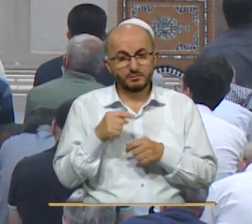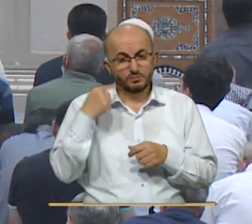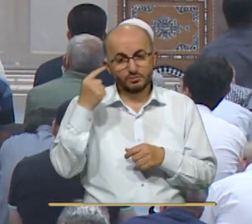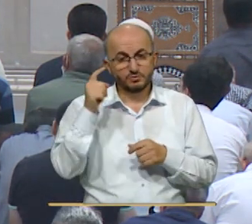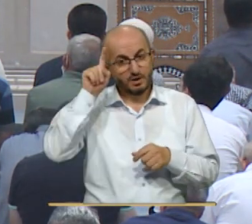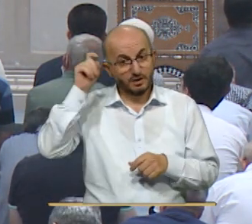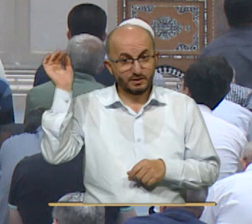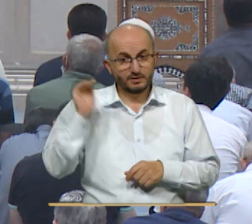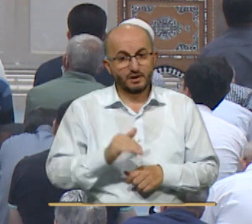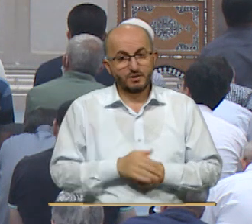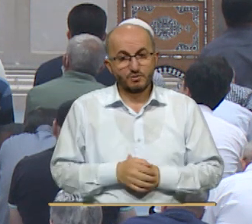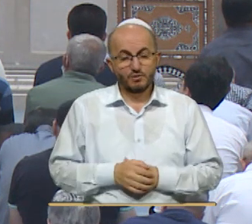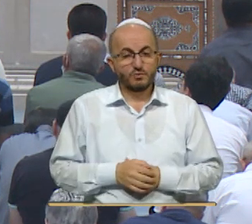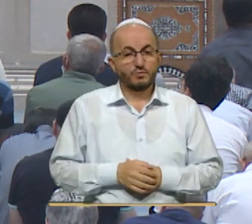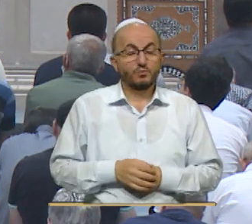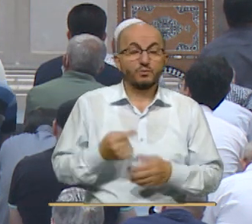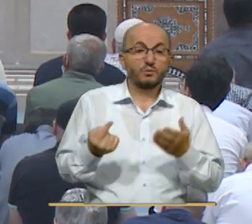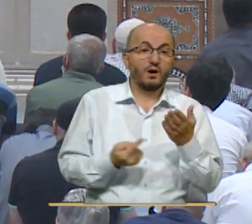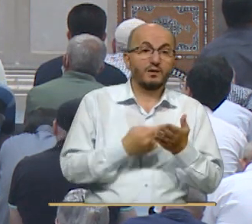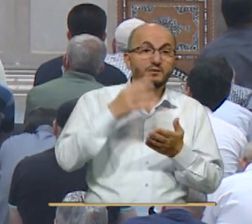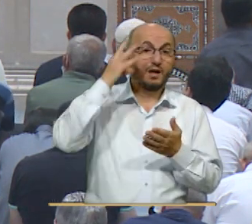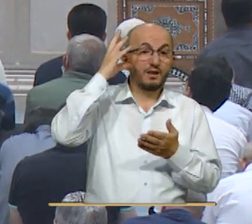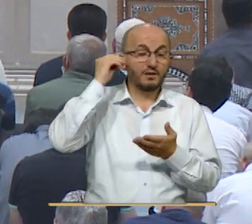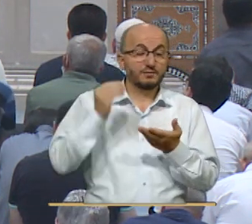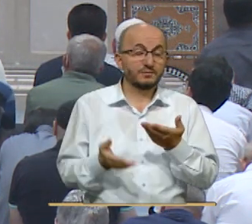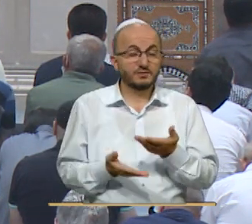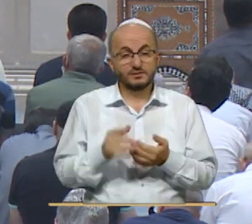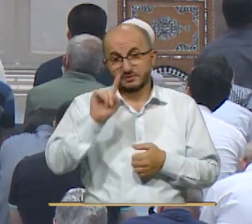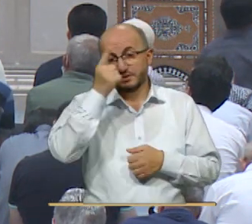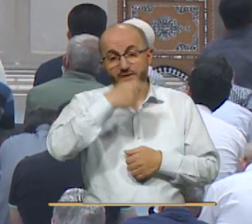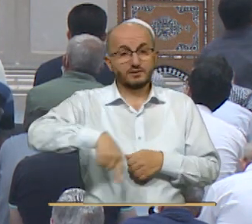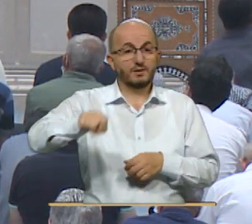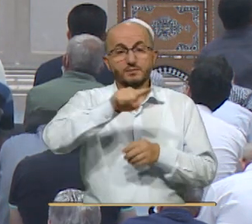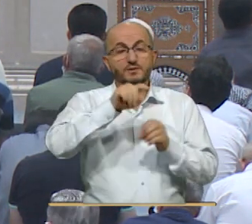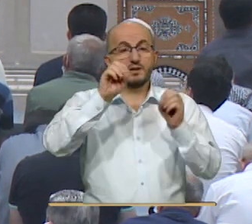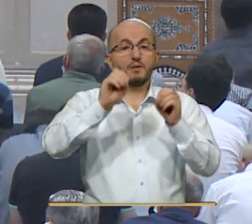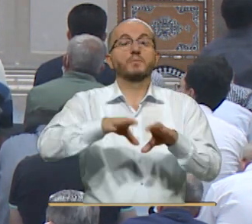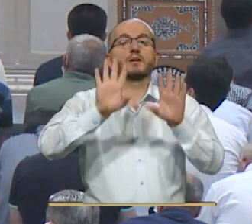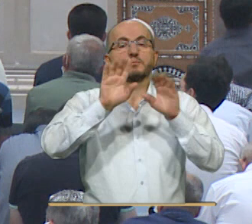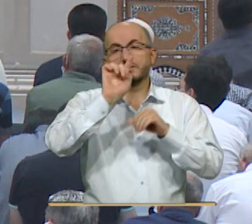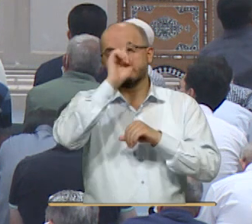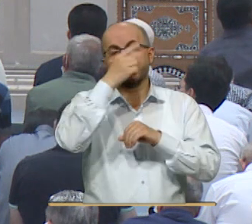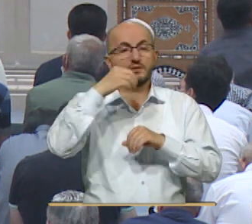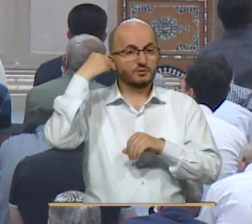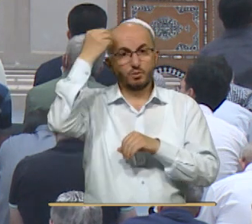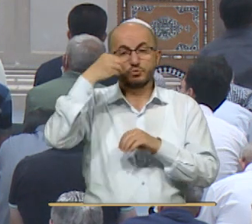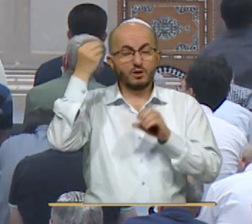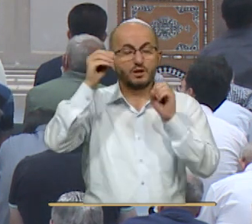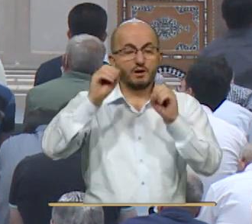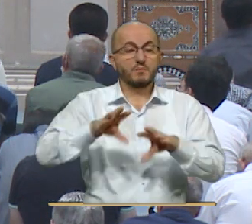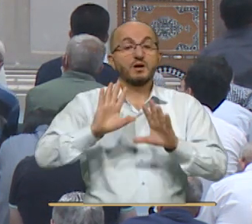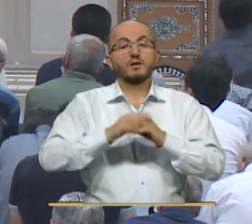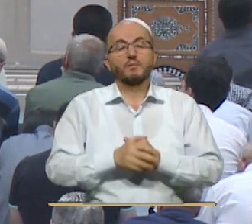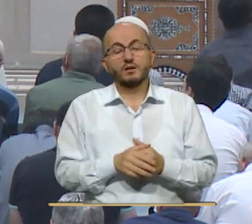geliyor. Kur'an'ın anlaşılmasını sadece bizlere bırakmayın. Sadece hocalara bırakmayın.